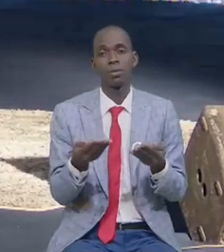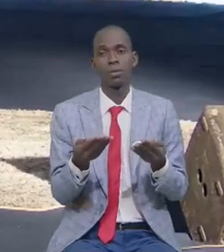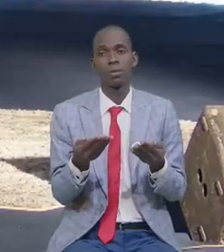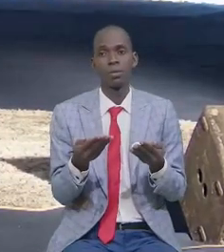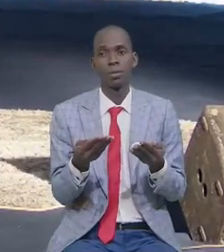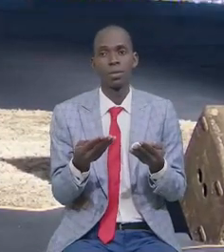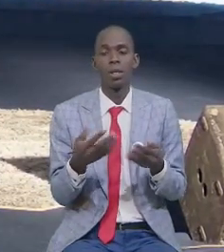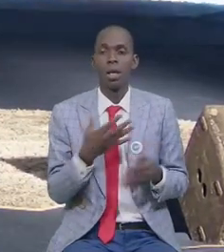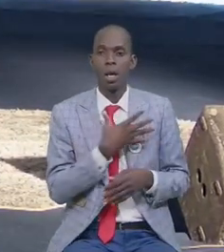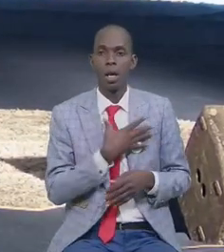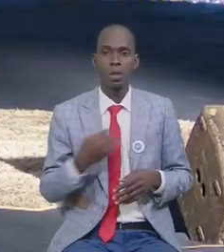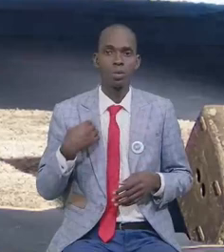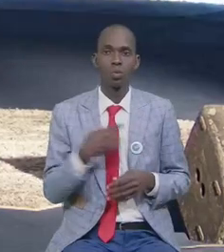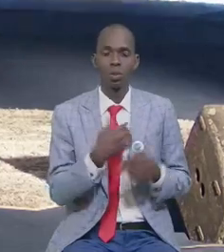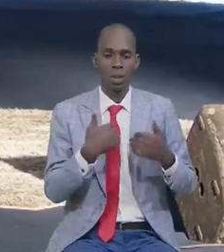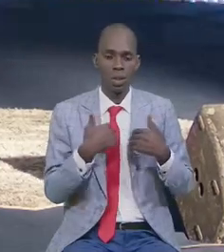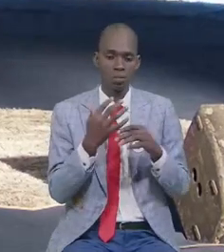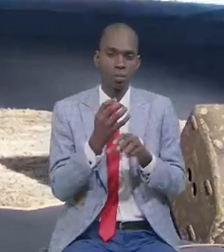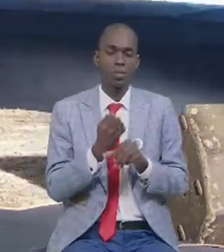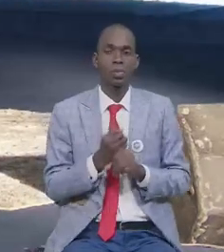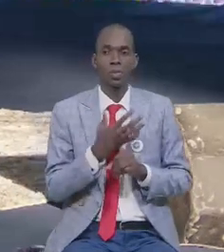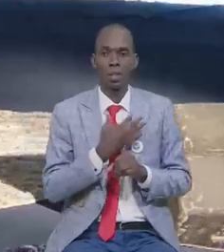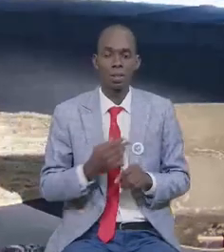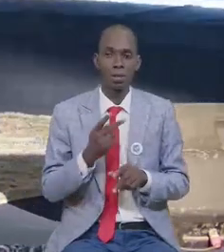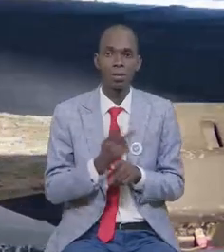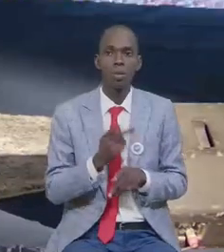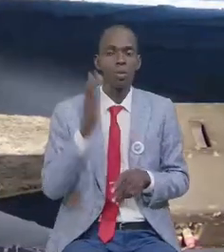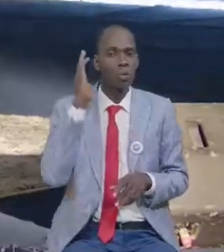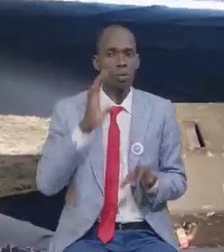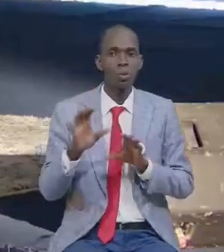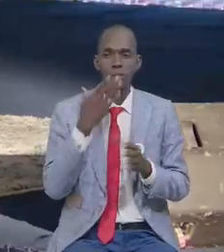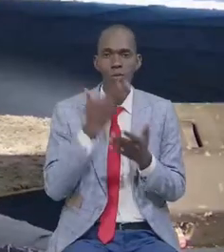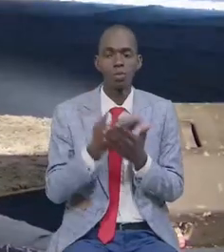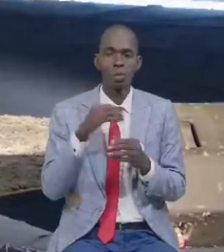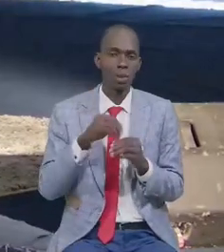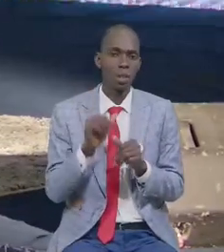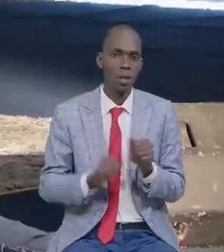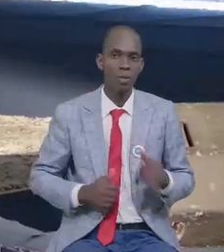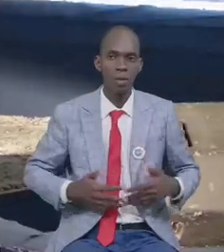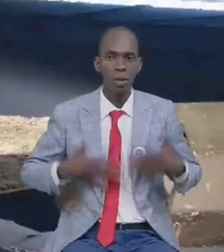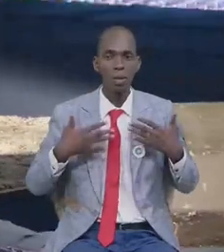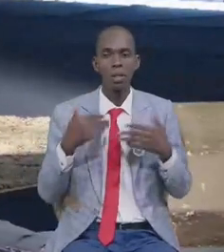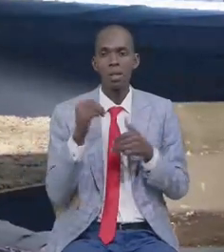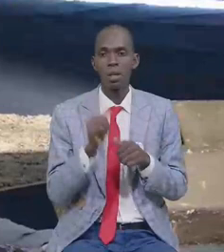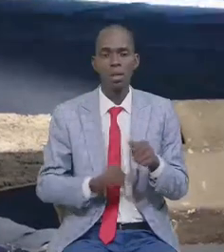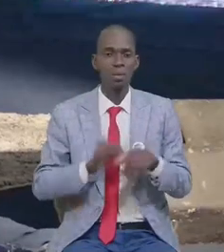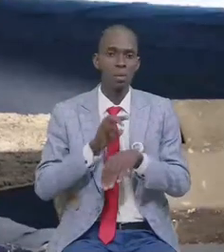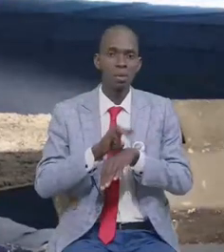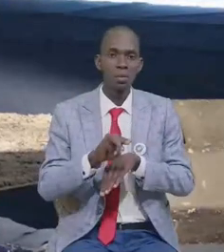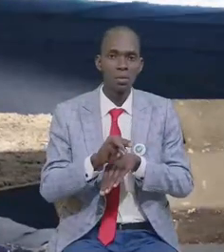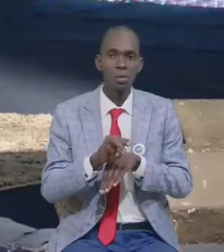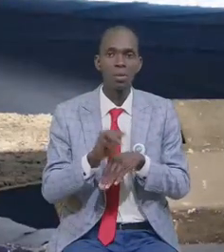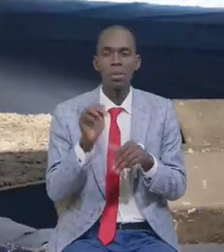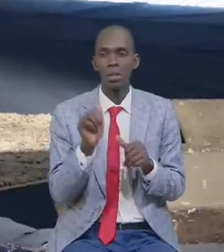et que nous avons reçu et que nous possédons fasse du bien dans chaque vie, dans chaque ministère,